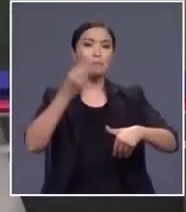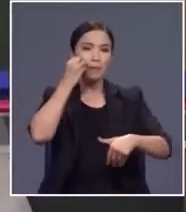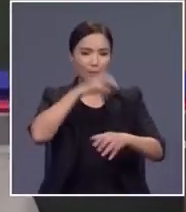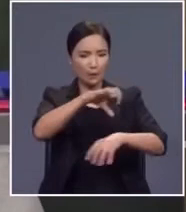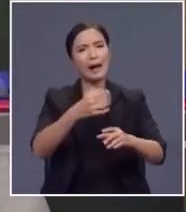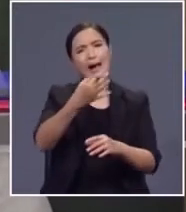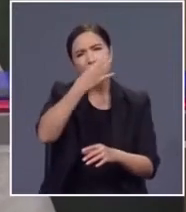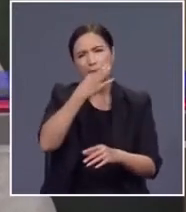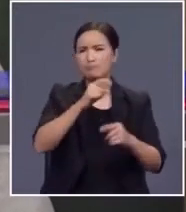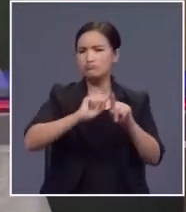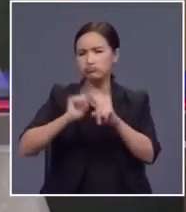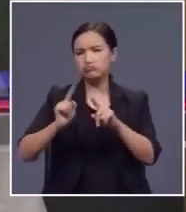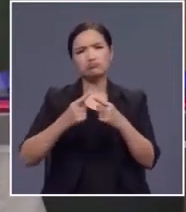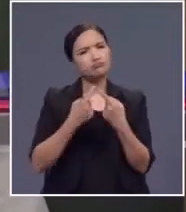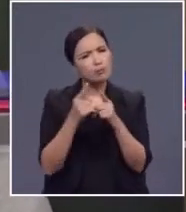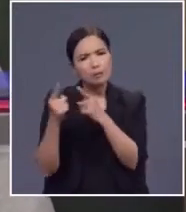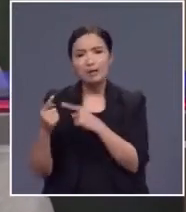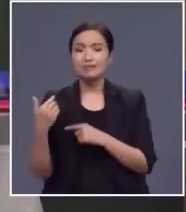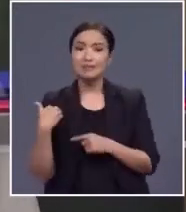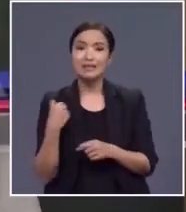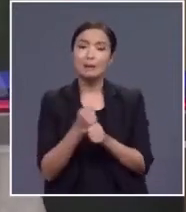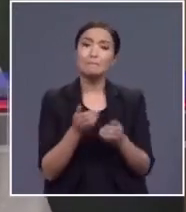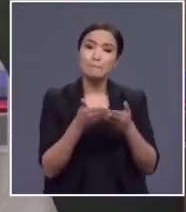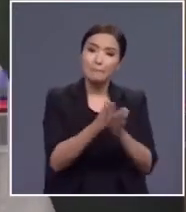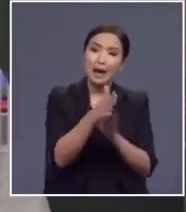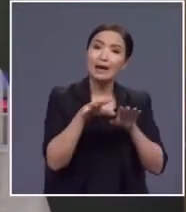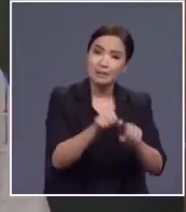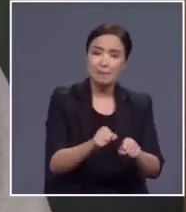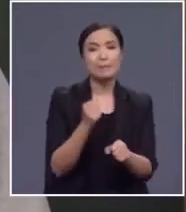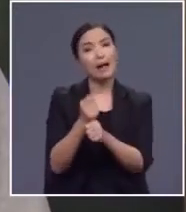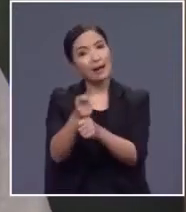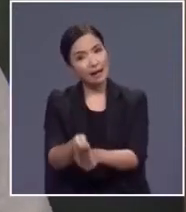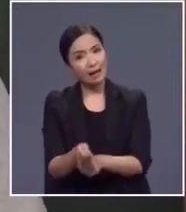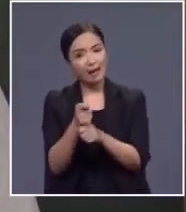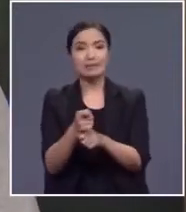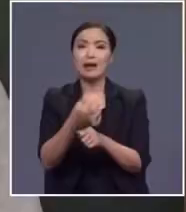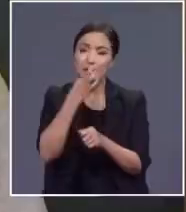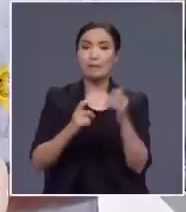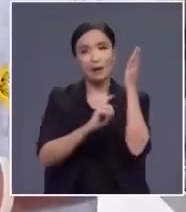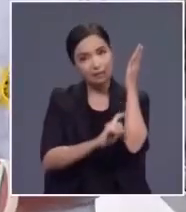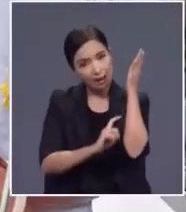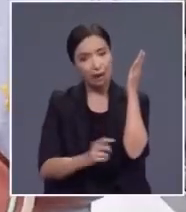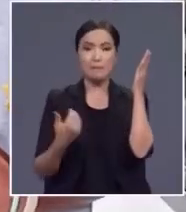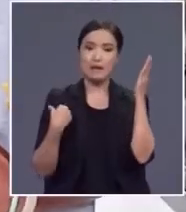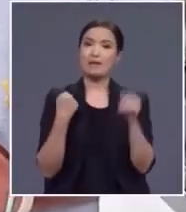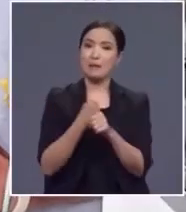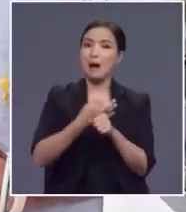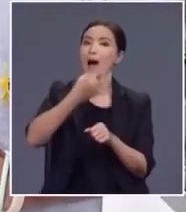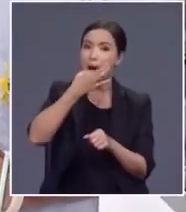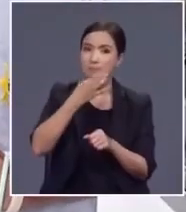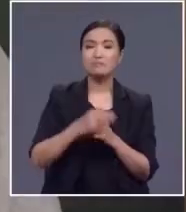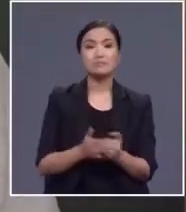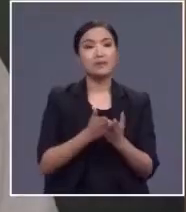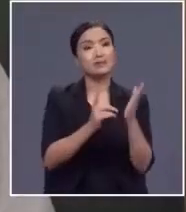ายก็คือมีทั้งประมงมีทั้งเกษตรมีทั้งยางพาราด้านยางพาราตัวนี้ครับ